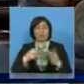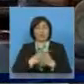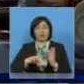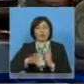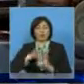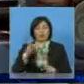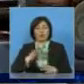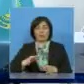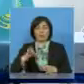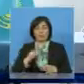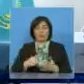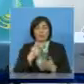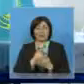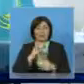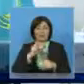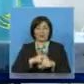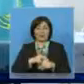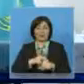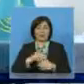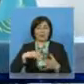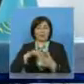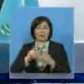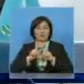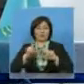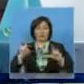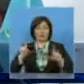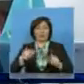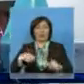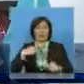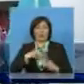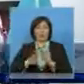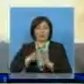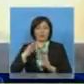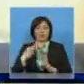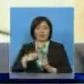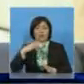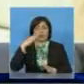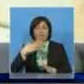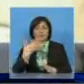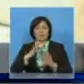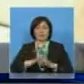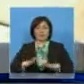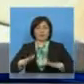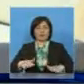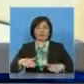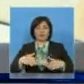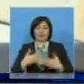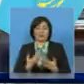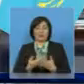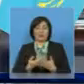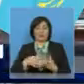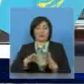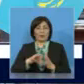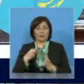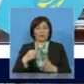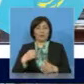областного маслихата и главного врача городской поликлиники. О своем выборе отец пятерых детей не жалеет. Говорит, это по зову сердца.